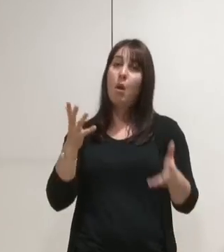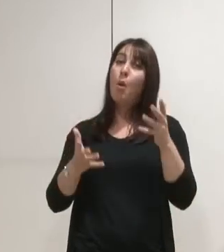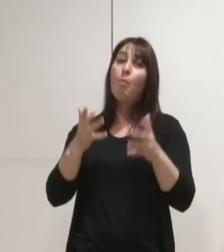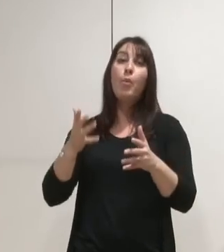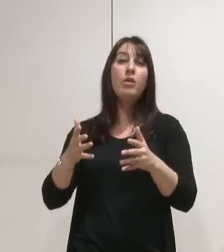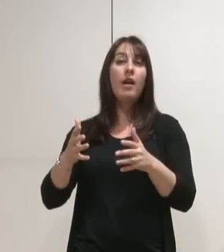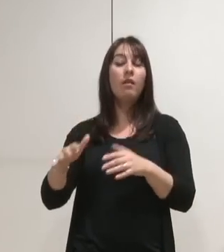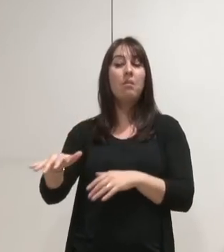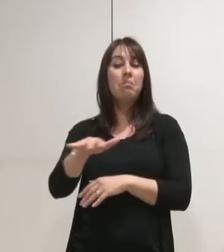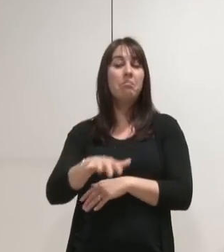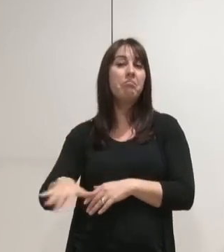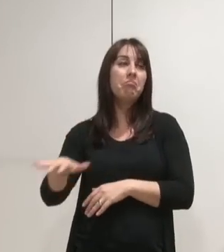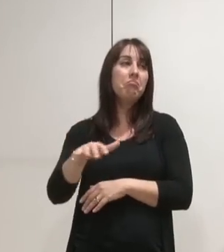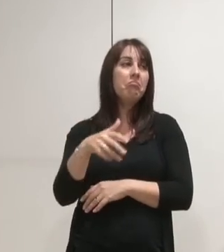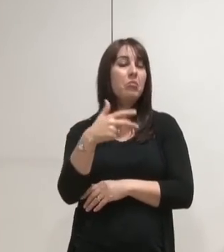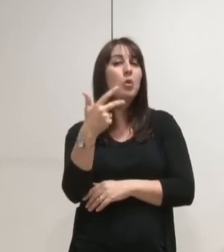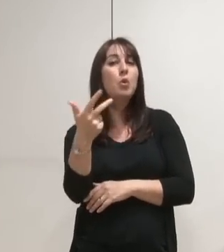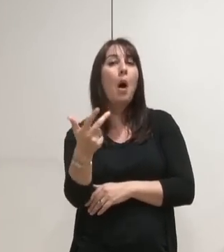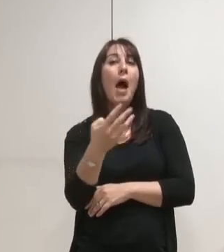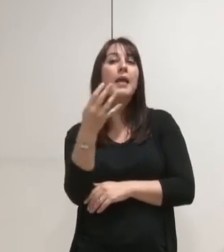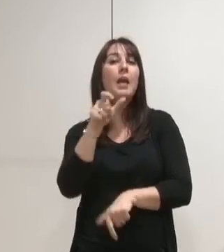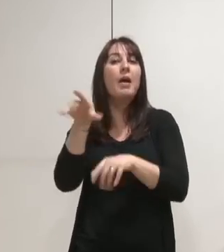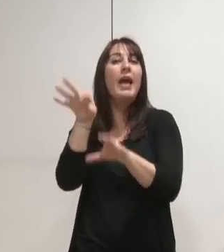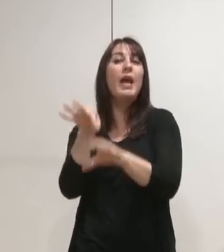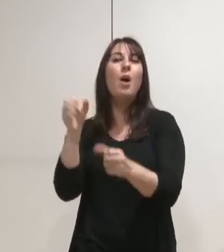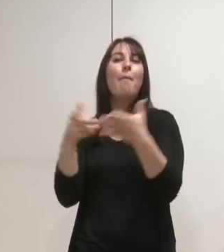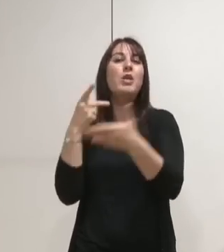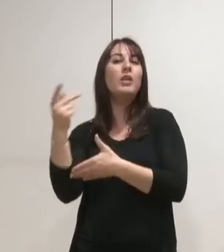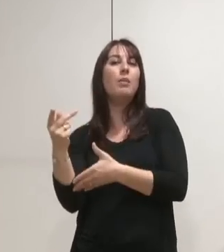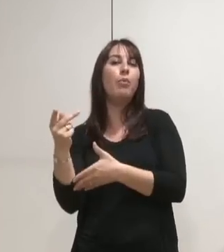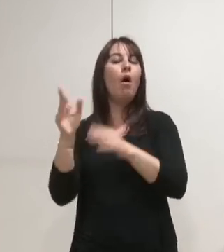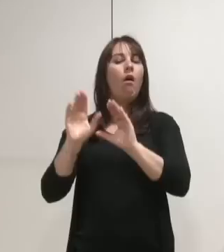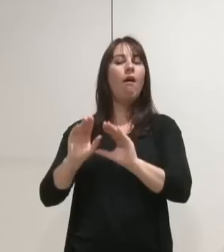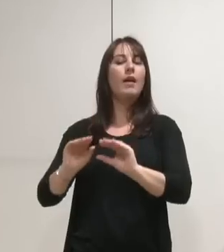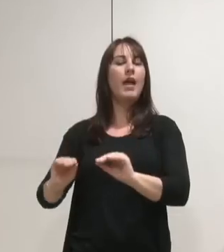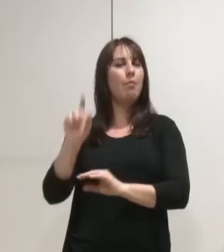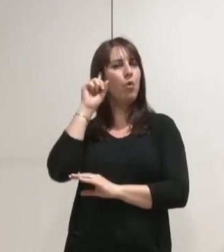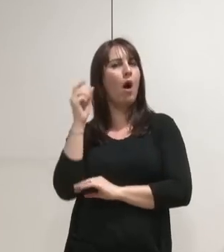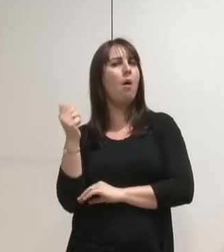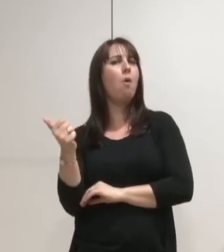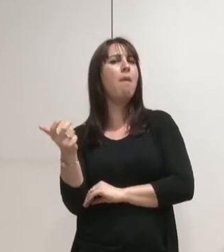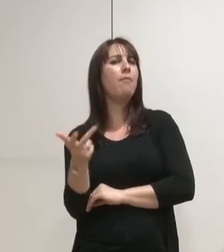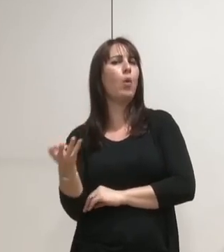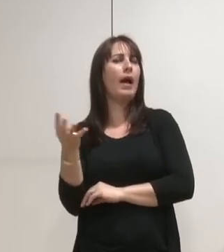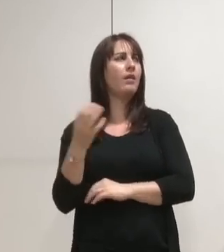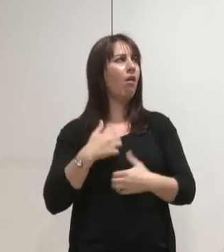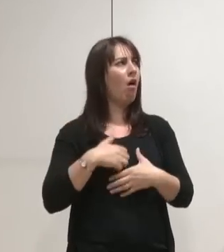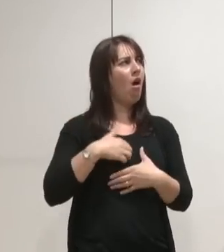calmer les trois ou quatre élus de votre majorité qui avaient encore quelques